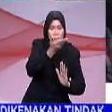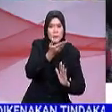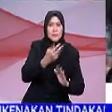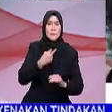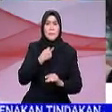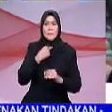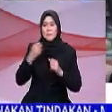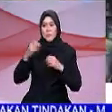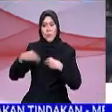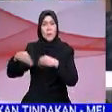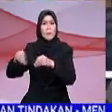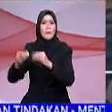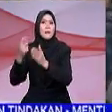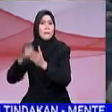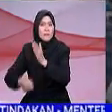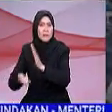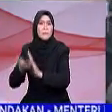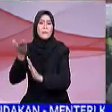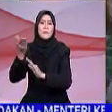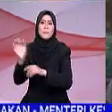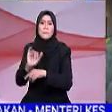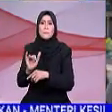jualan. Itu saja. Tapi taklah terlalu banyak.